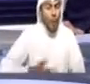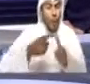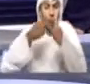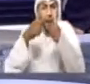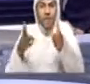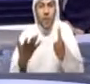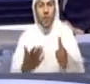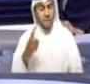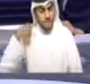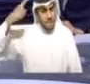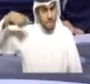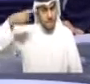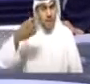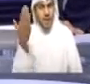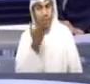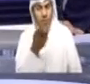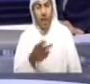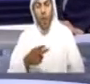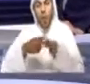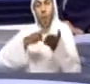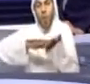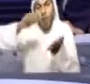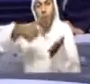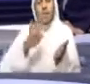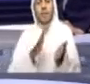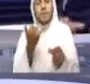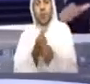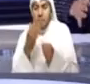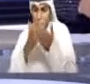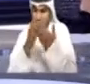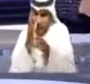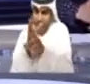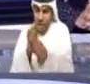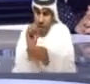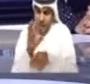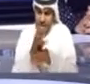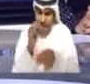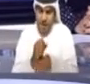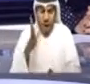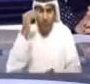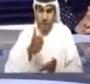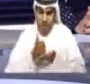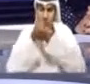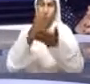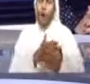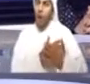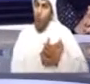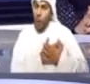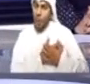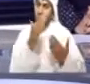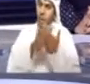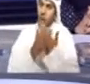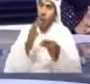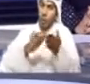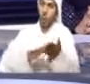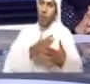التعليم تركز على بناء الشخصية الكويتية ذات البعد الإنساني وحب العمل التطوعي وتنمية روح الولاء